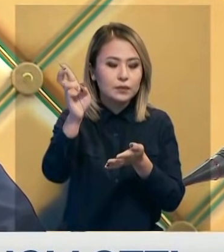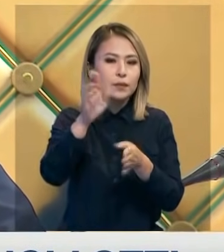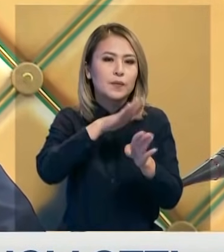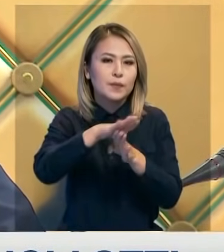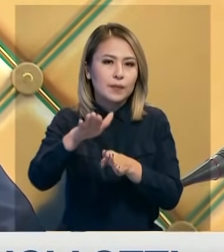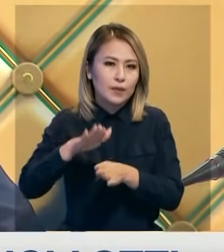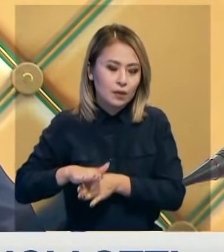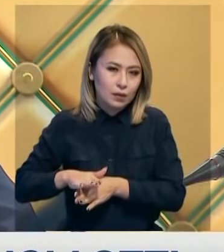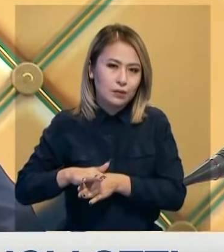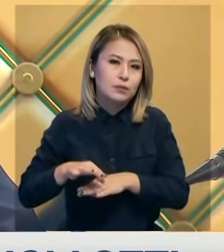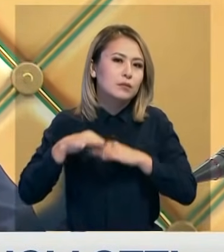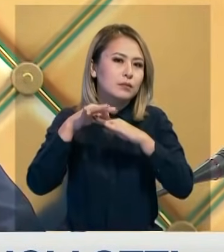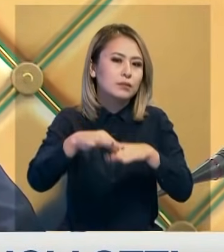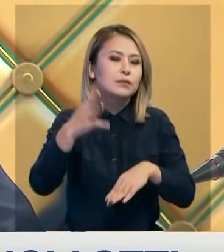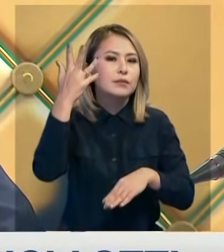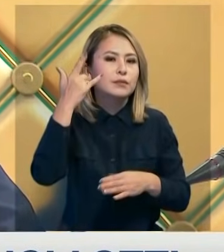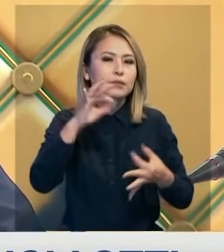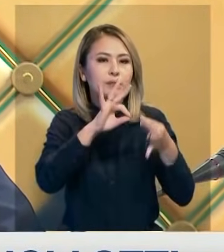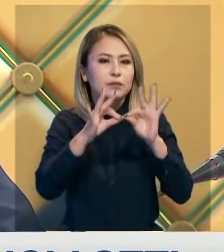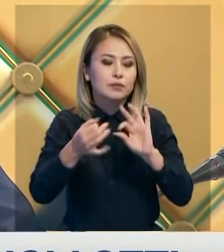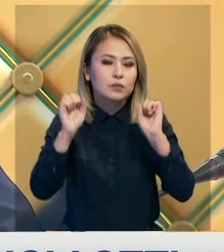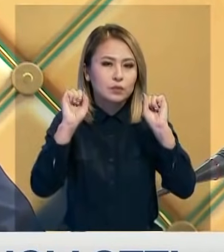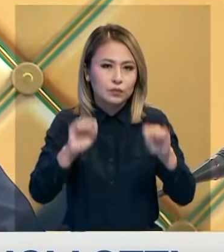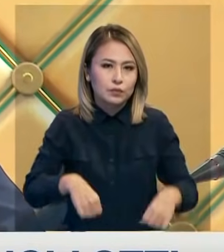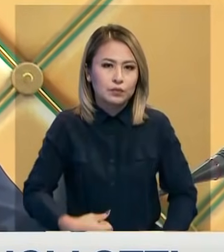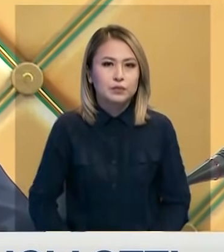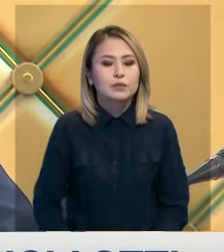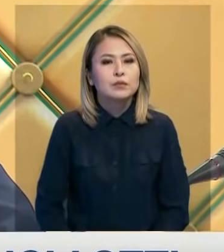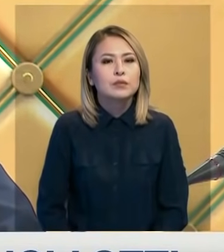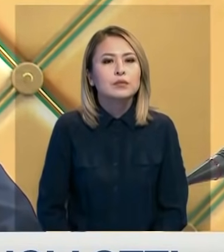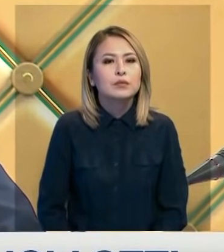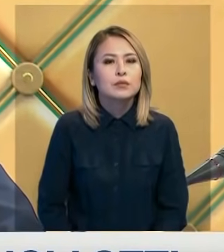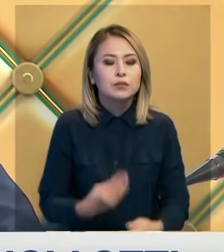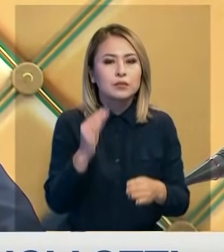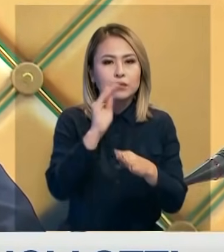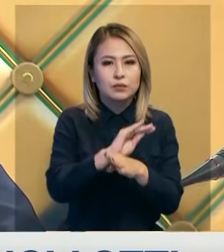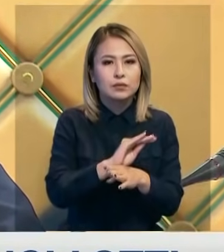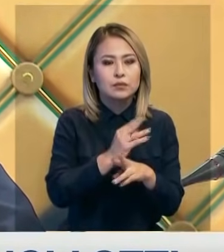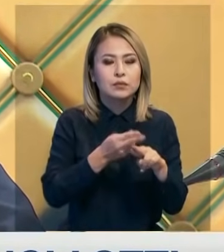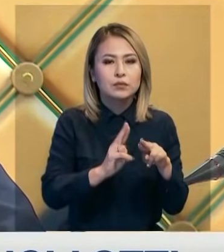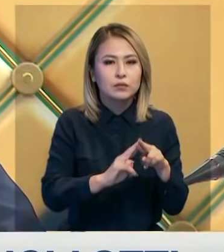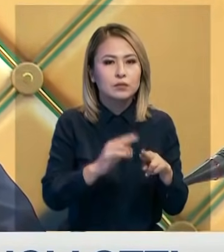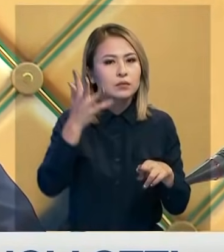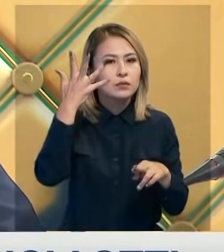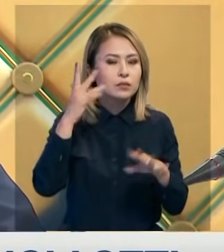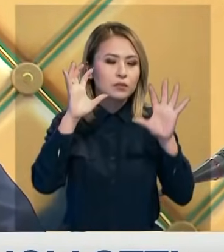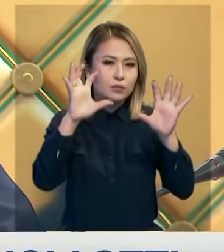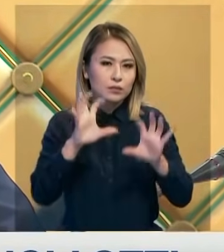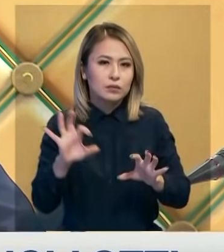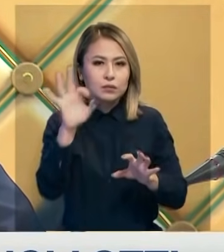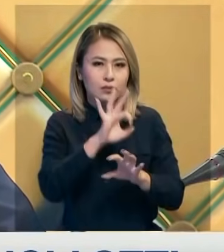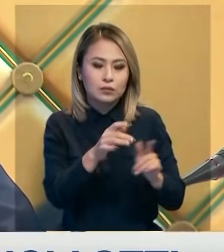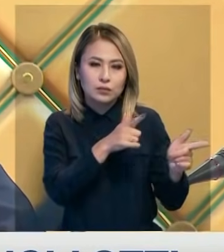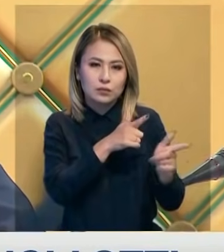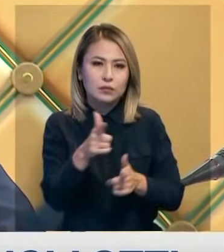іске асырылу барысына бақылау жүргізе алатынын атап өткен жөн. Сондай-ақ осы салада заңнамалық ұсыныстар